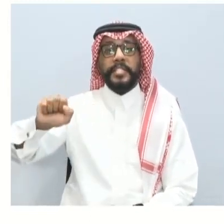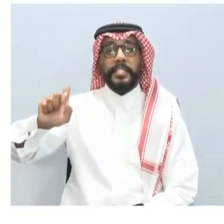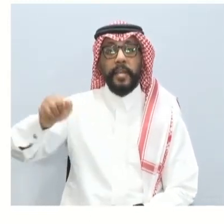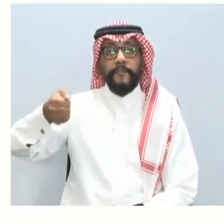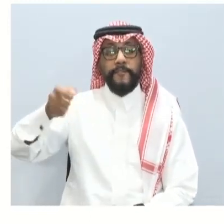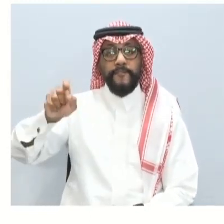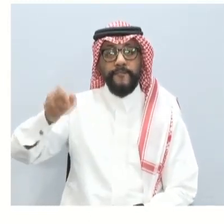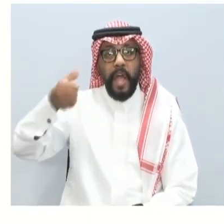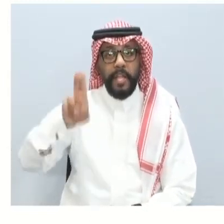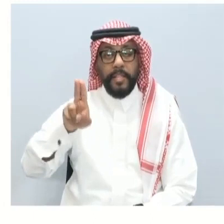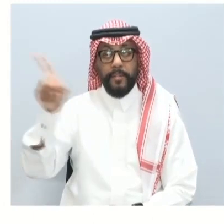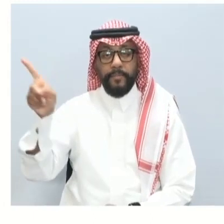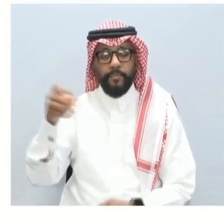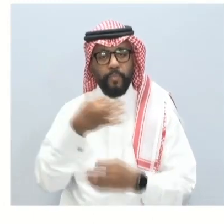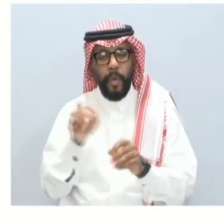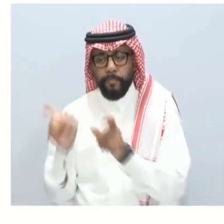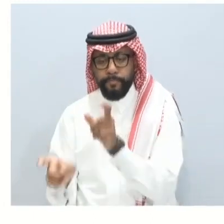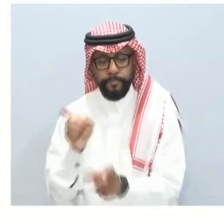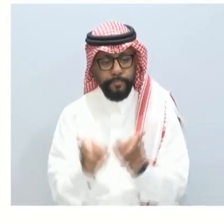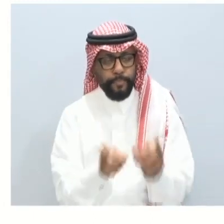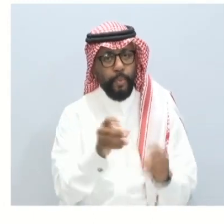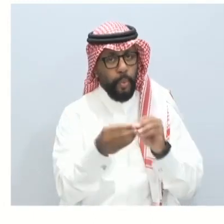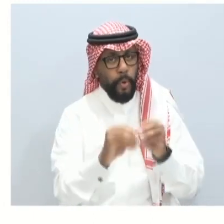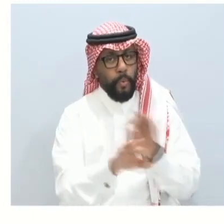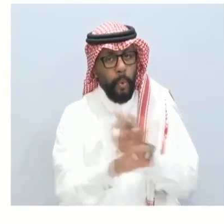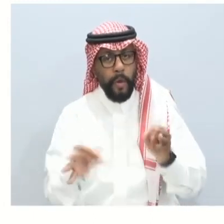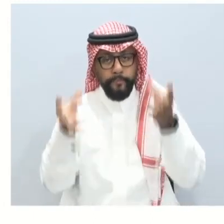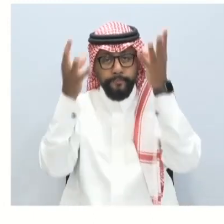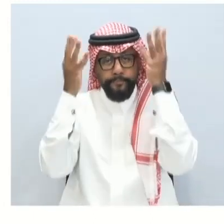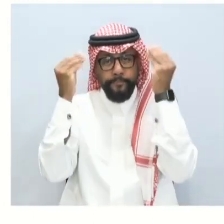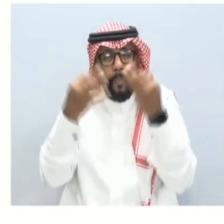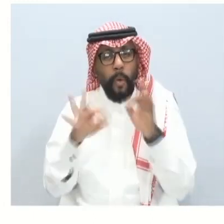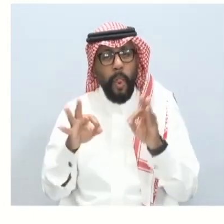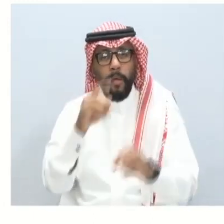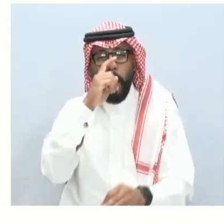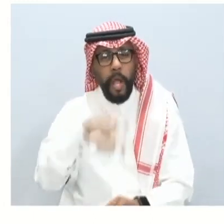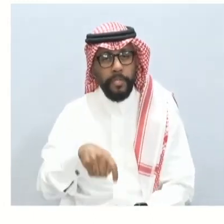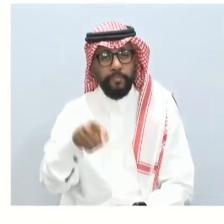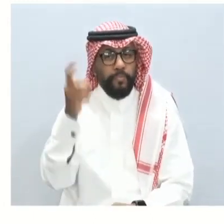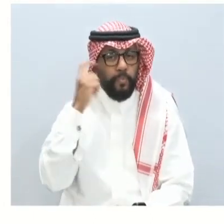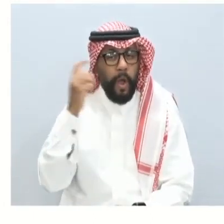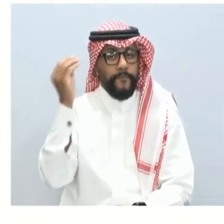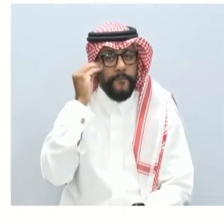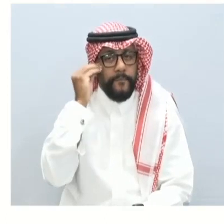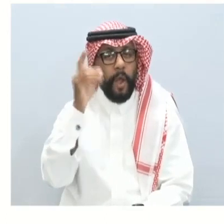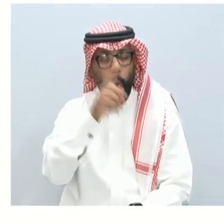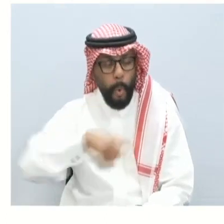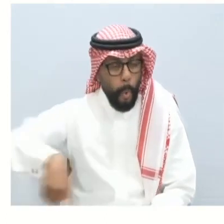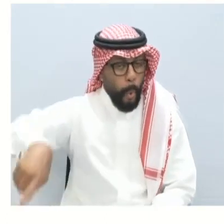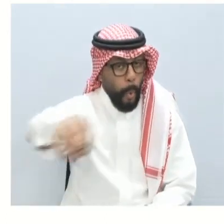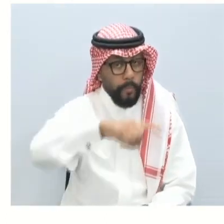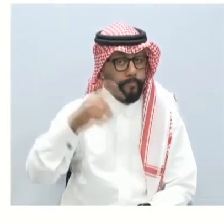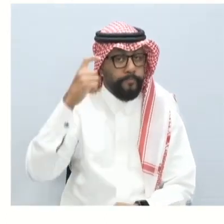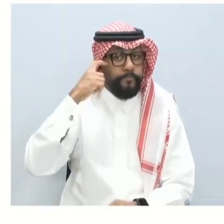واخواتي فهذه الماده ليست معلومات تقال انما هي عقائد يعتقد بها العبد فنحن بعد